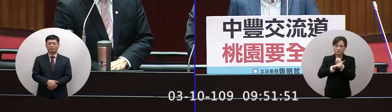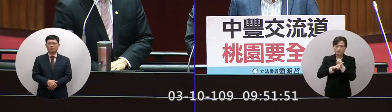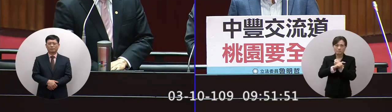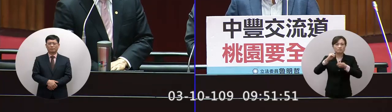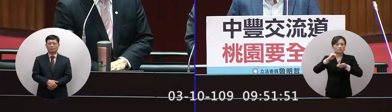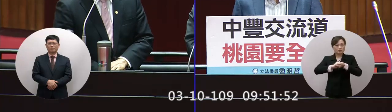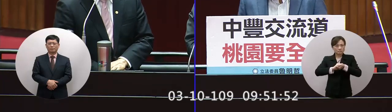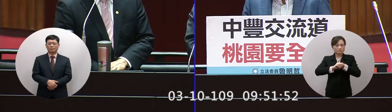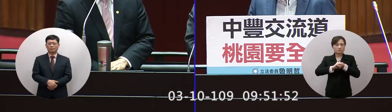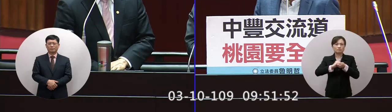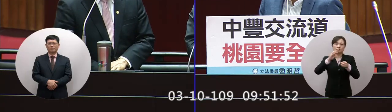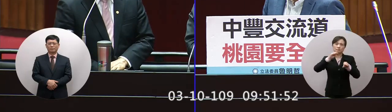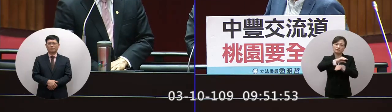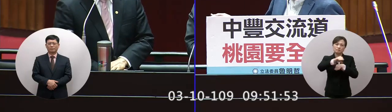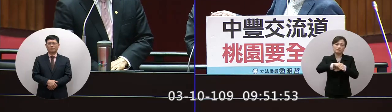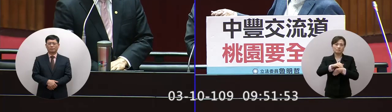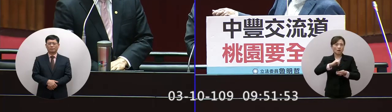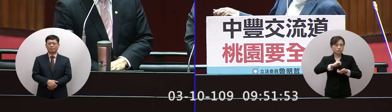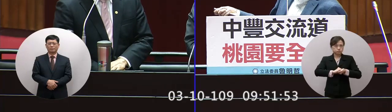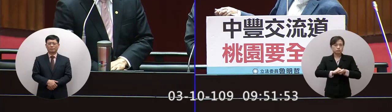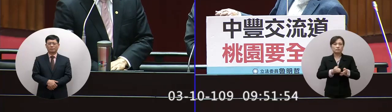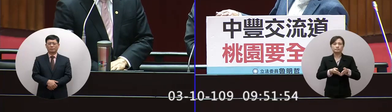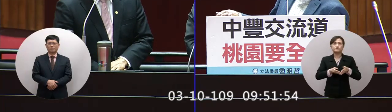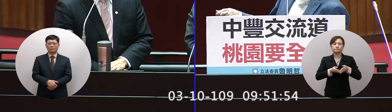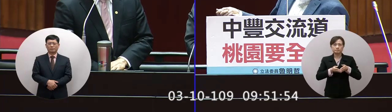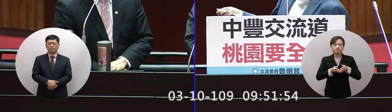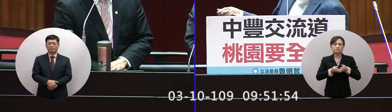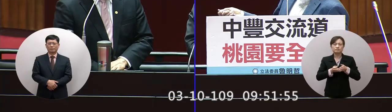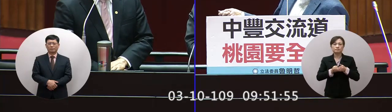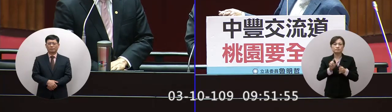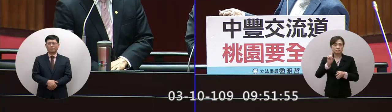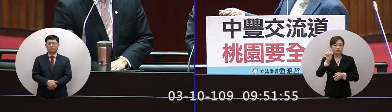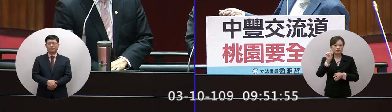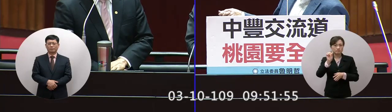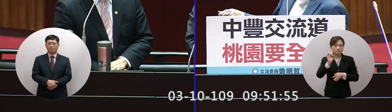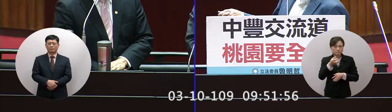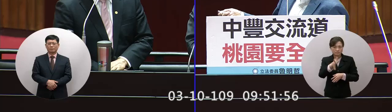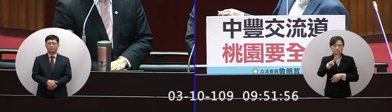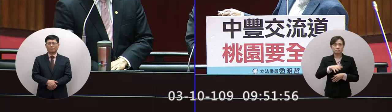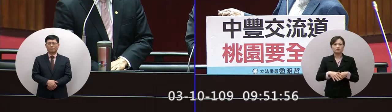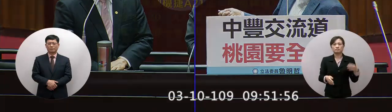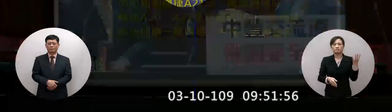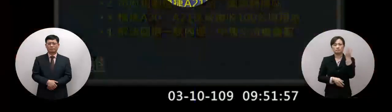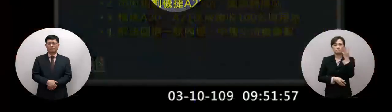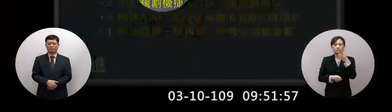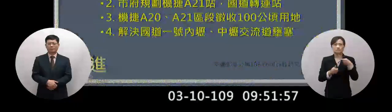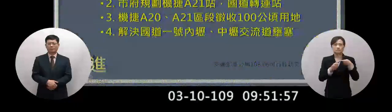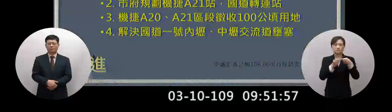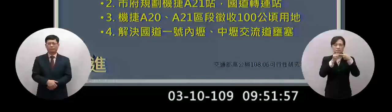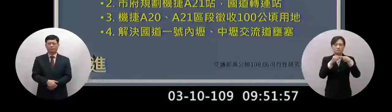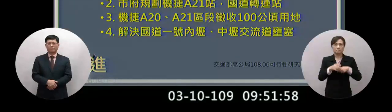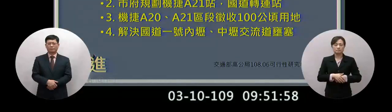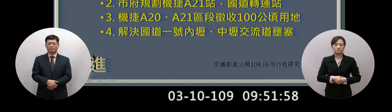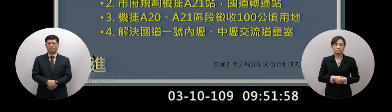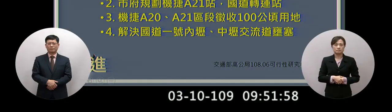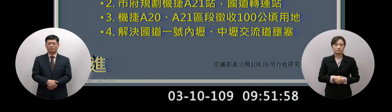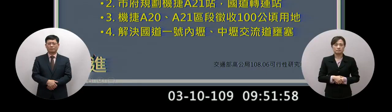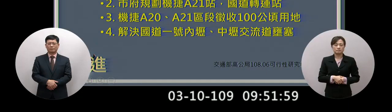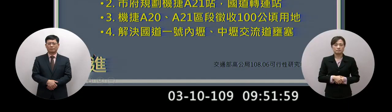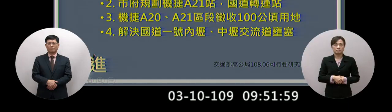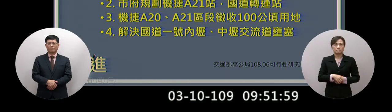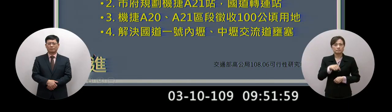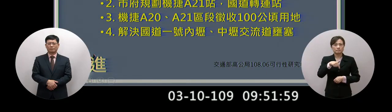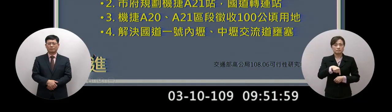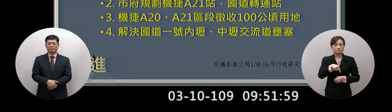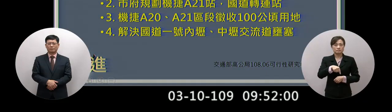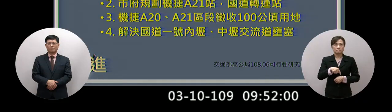要性，其中有四大理由。当我们看到第一个理由，他就开宗明义说，因为这是